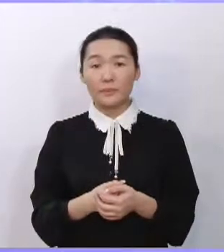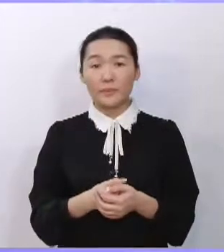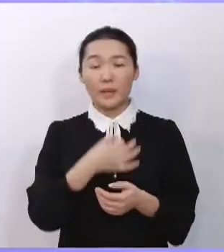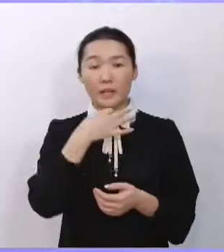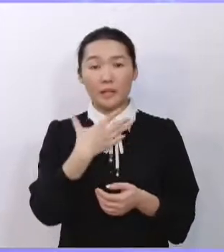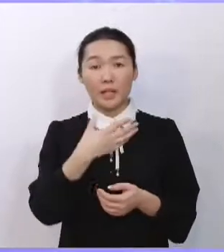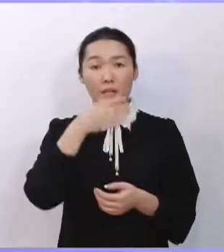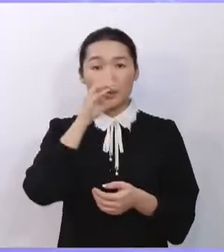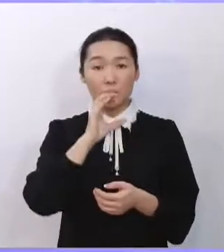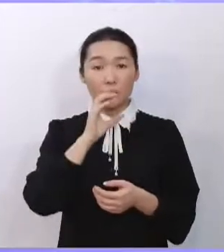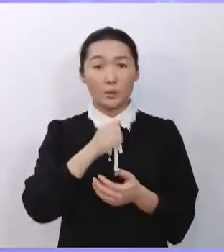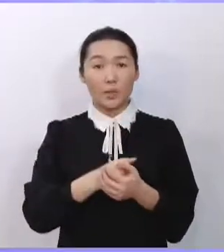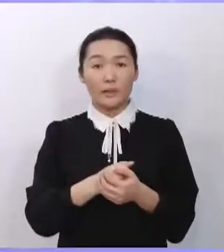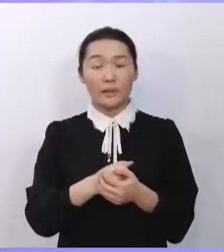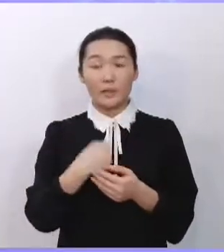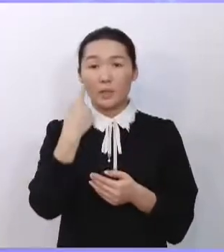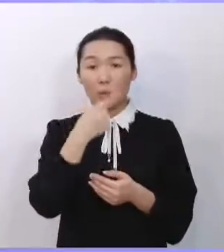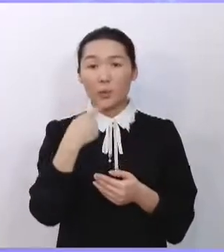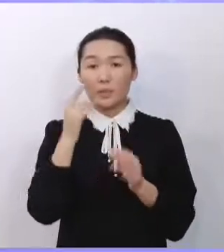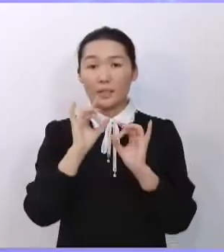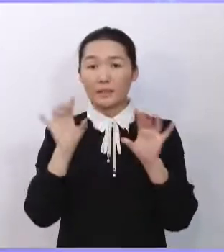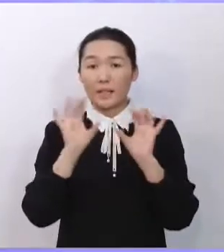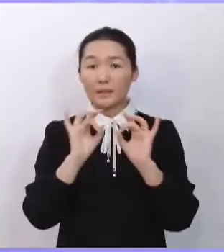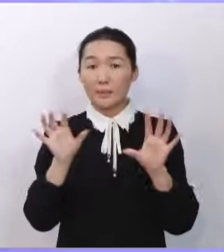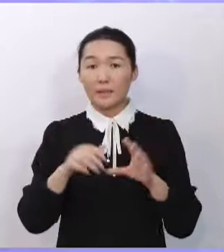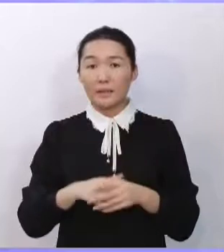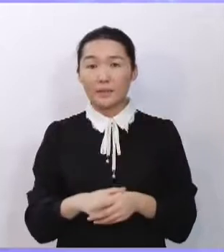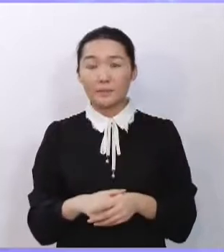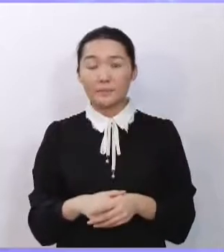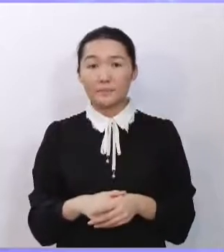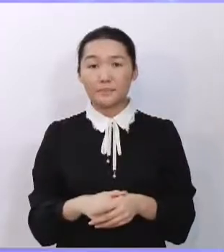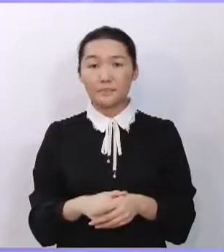Жаккан суусундугуңарды оозэки айтып бергиле.